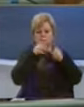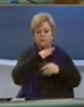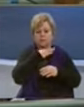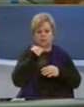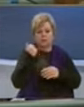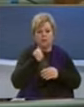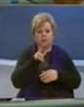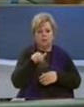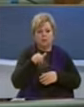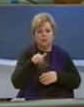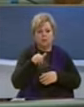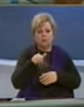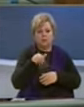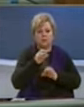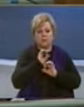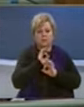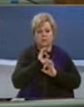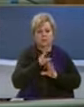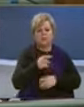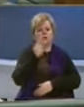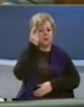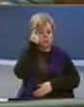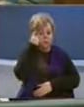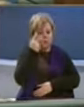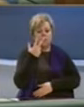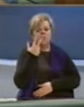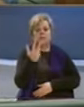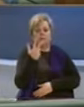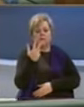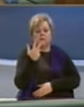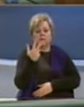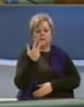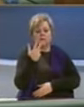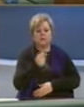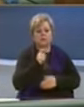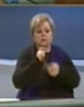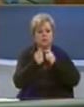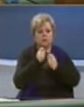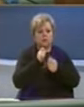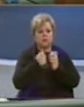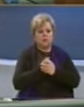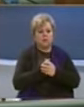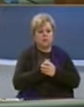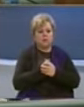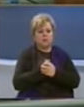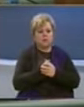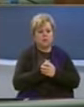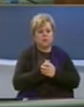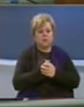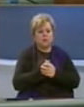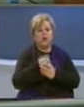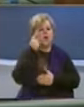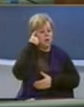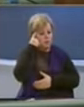kur asë njëherë nuk juron ndërmend të tri palëve cilat ishin prezent në këtë marveshje, ta kuptojnë apo ta mendojnë